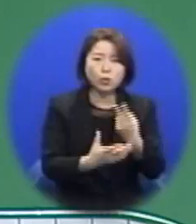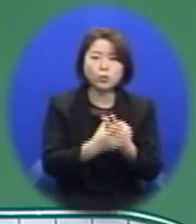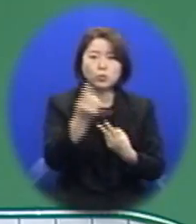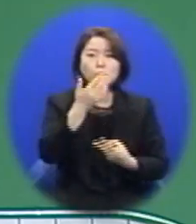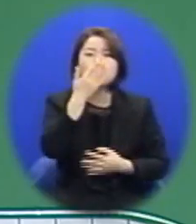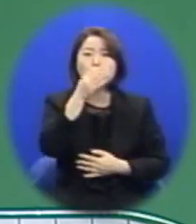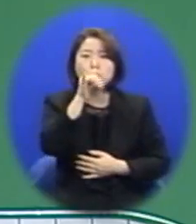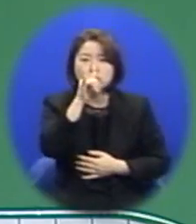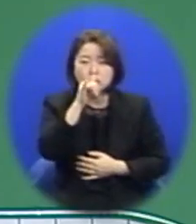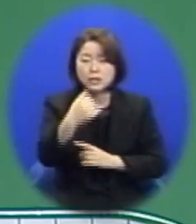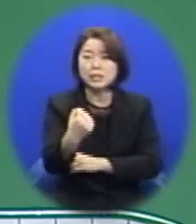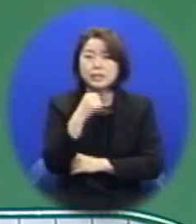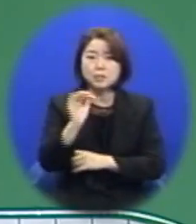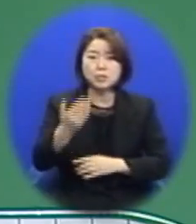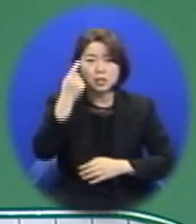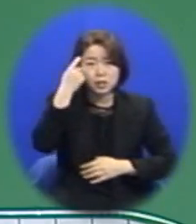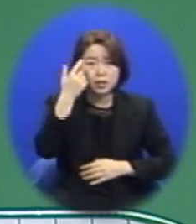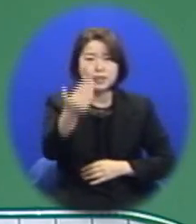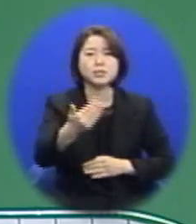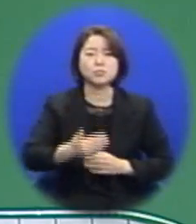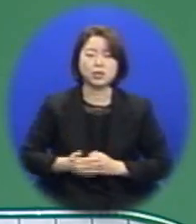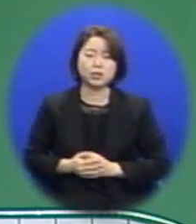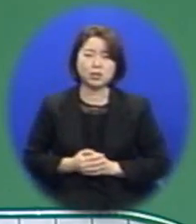있는 힘이 되겠습니까?